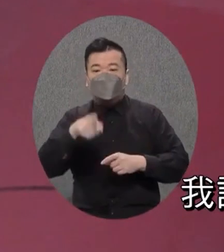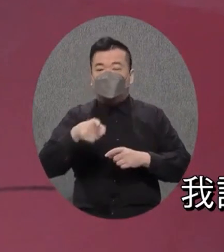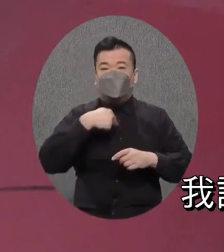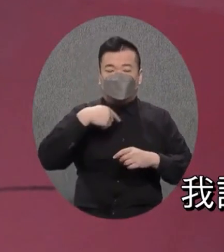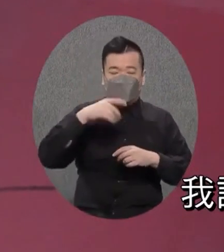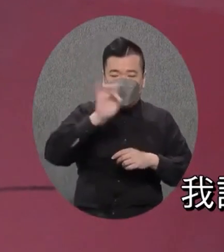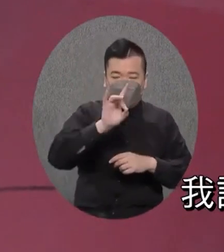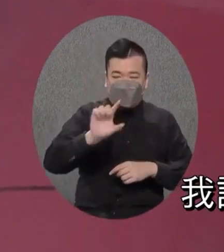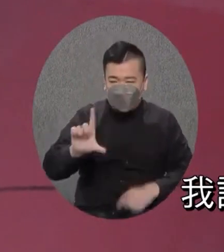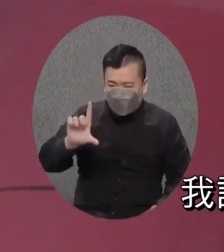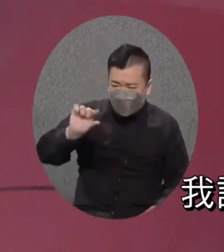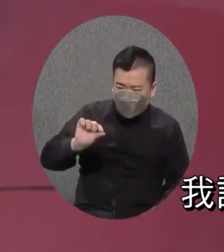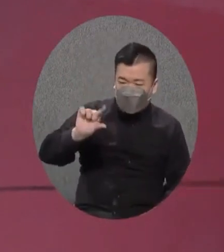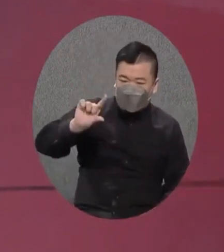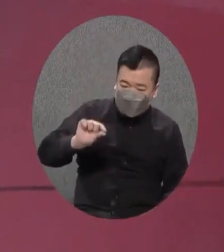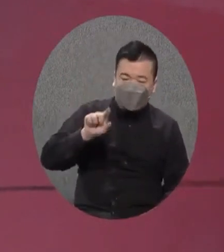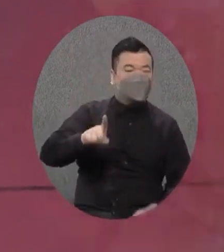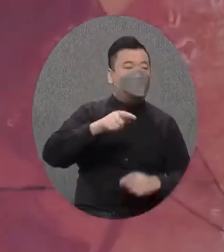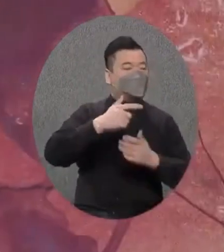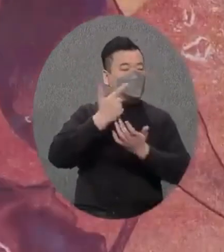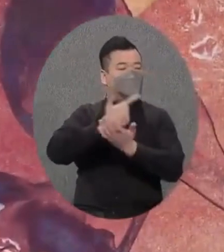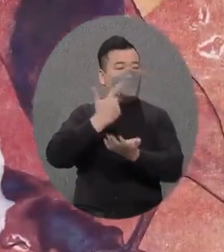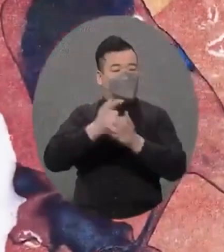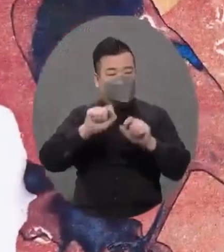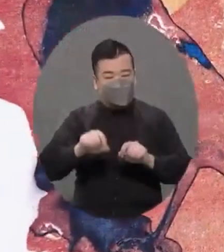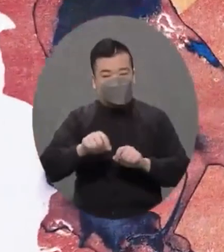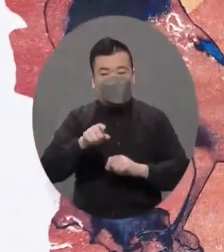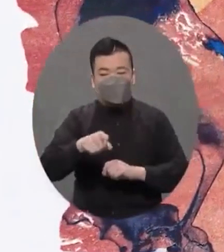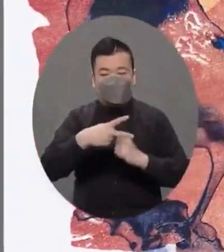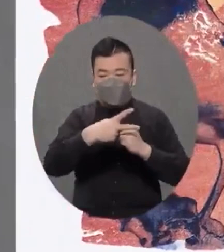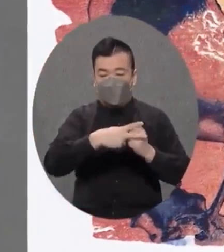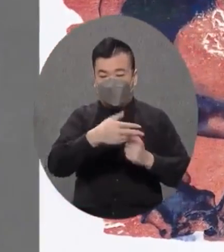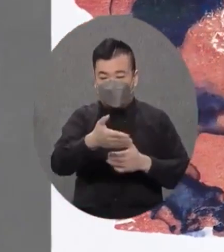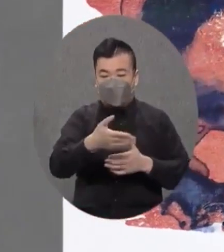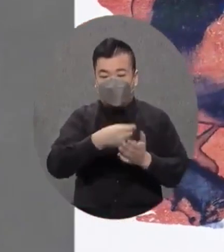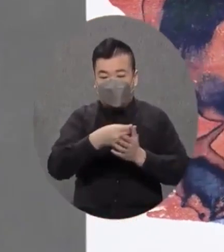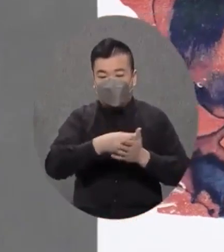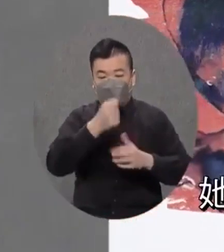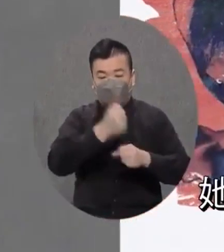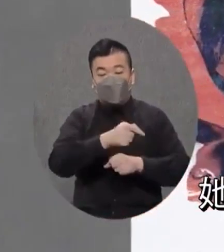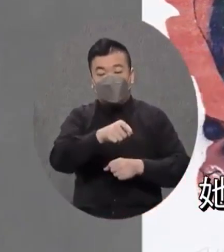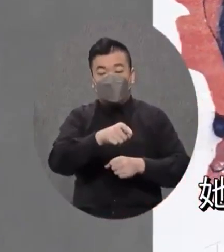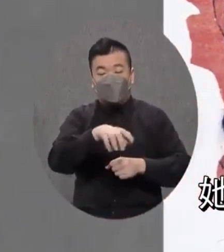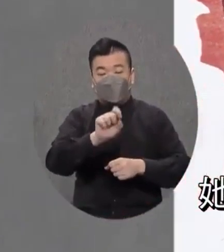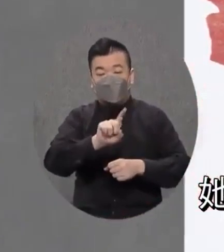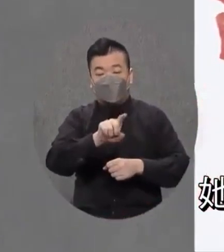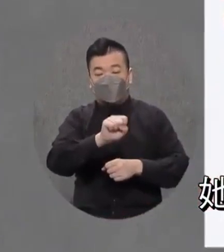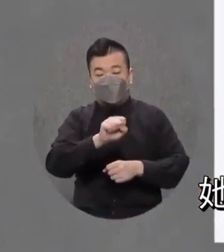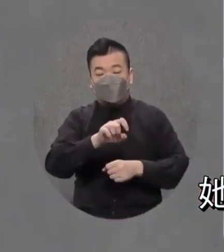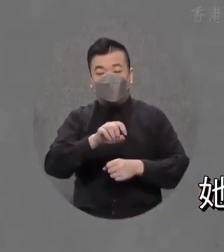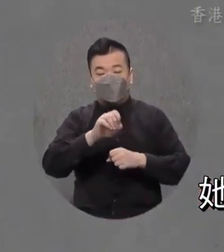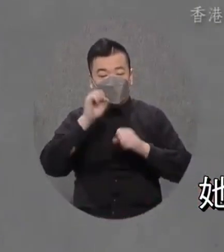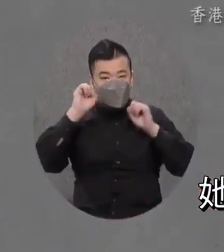個好好緊要嘅問題。例如喺第二張劉淑芬嘅作品裏面，佢用緊宣紙